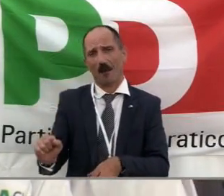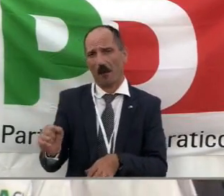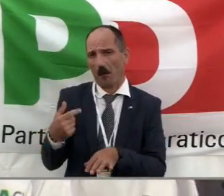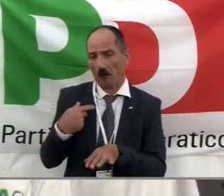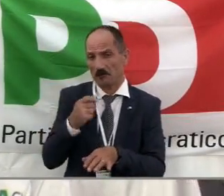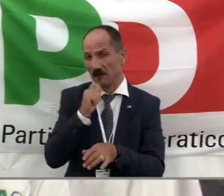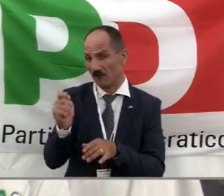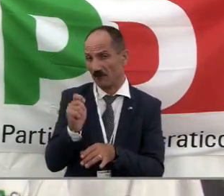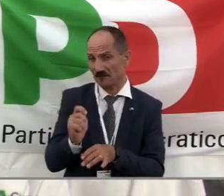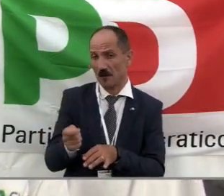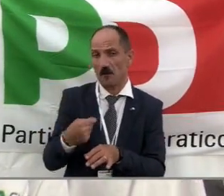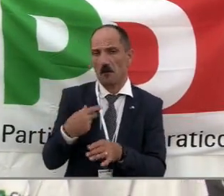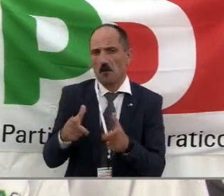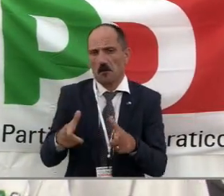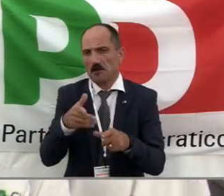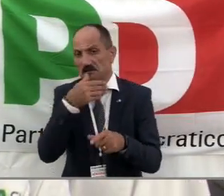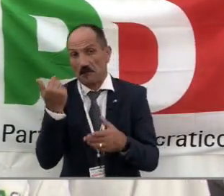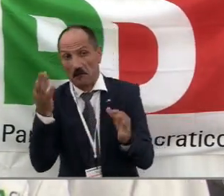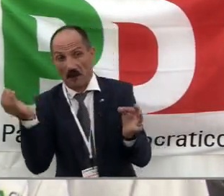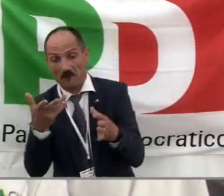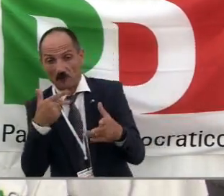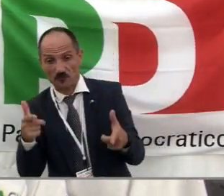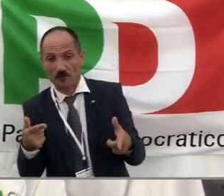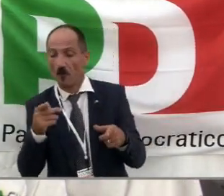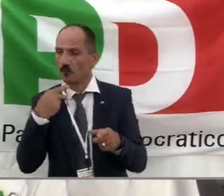più, poi ha battuto un colpo, ha fatto